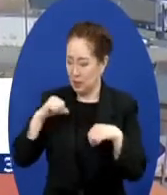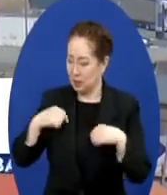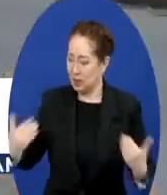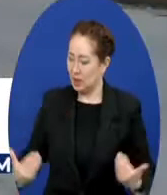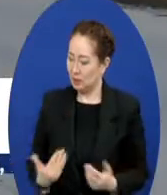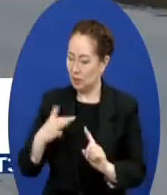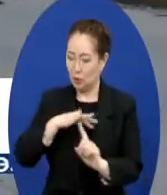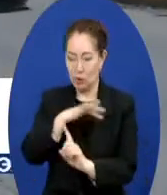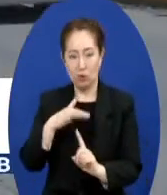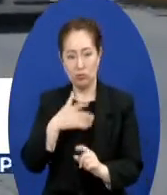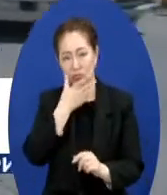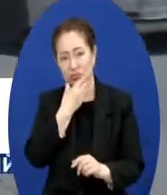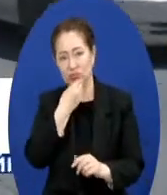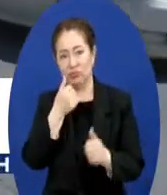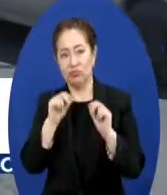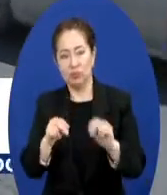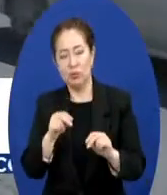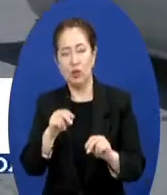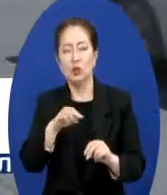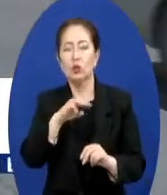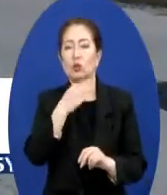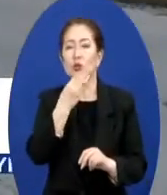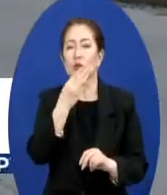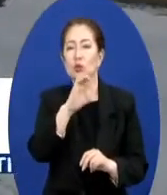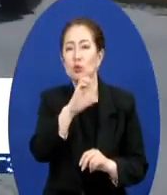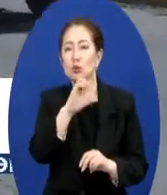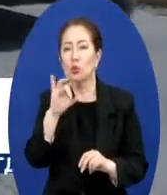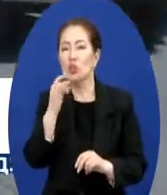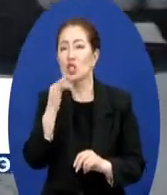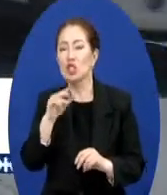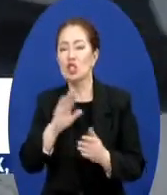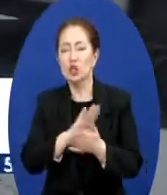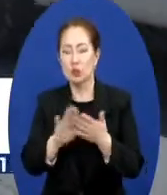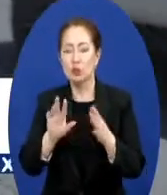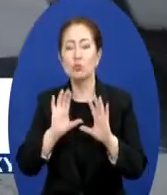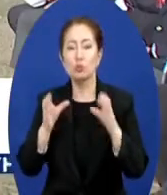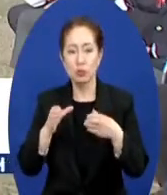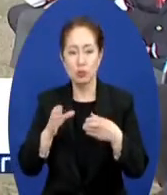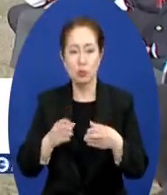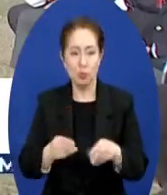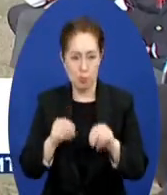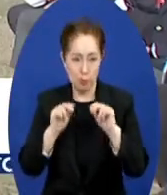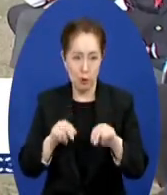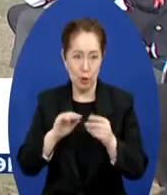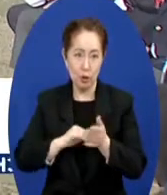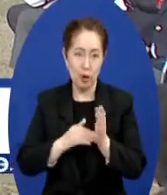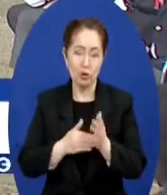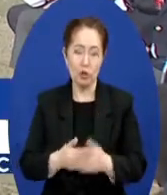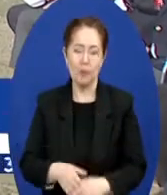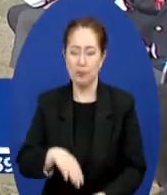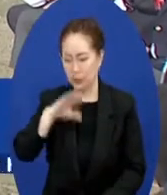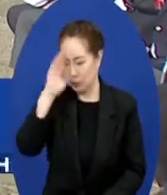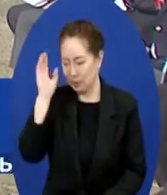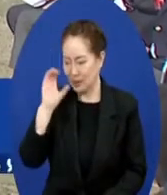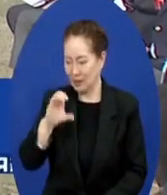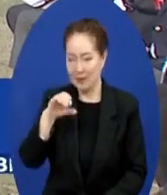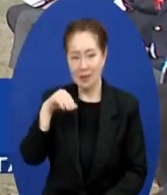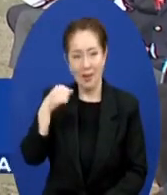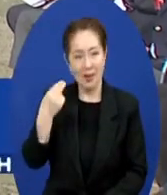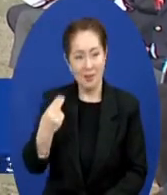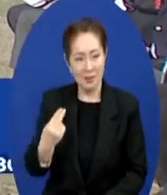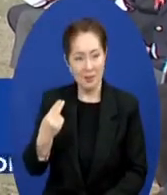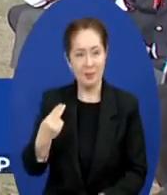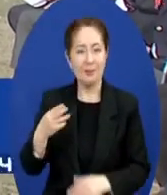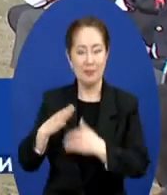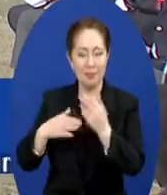иргэдийн амьдрах орчин тавтахтай болж суурьшлийн шин бүс бий болох тооцоолол байна. Дулааны станц баригдсанаар одоо шин суурьшлийн